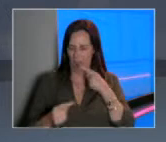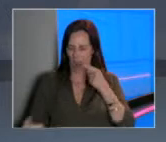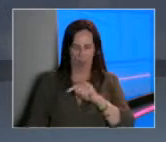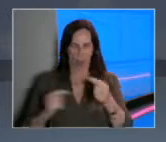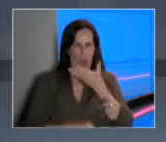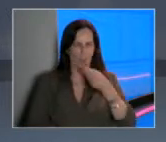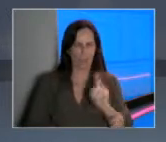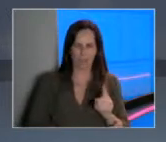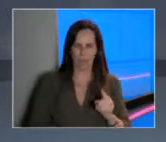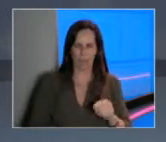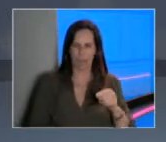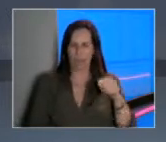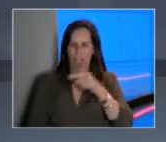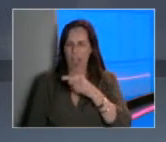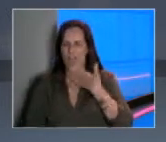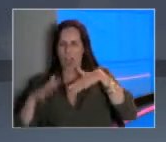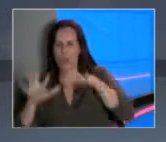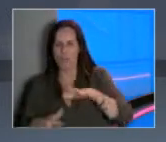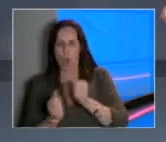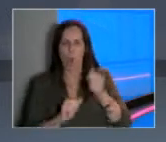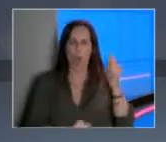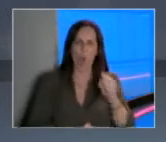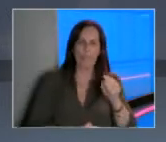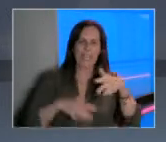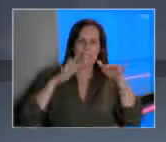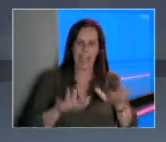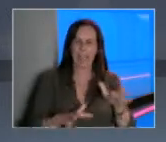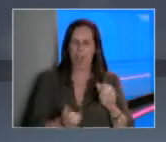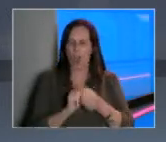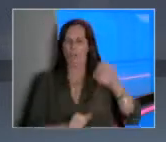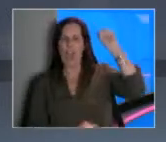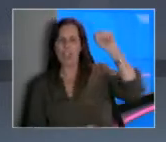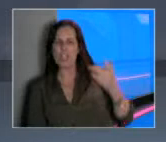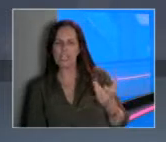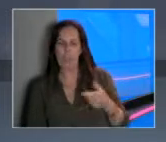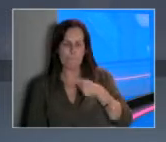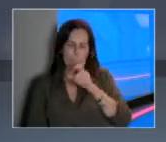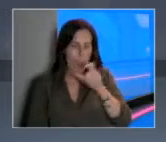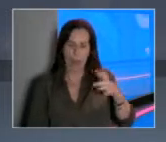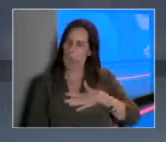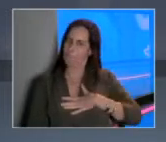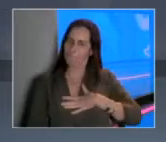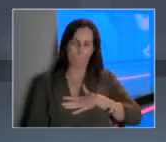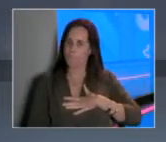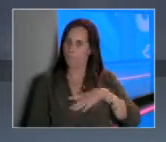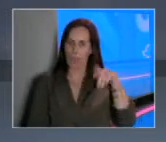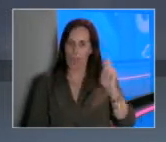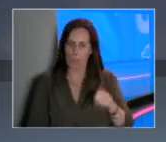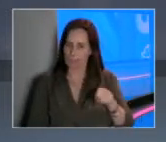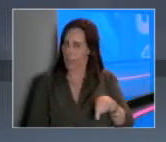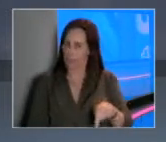לחבר כנסת, כמו את אנטישמית, או שאת גזענית, או פשיסטית, מילים בעיניי